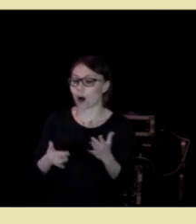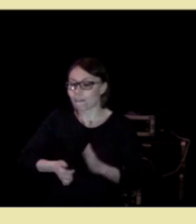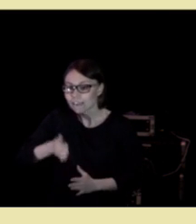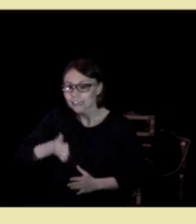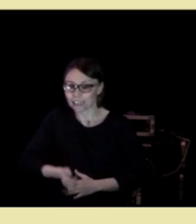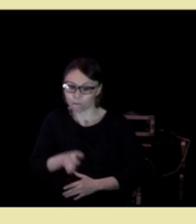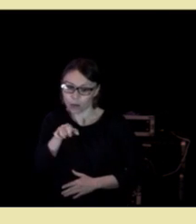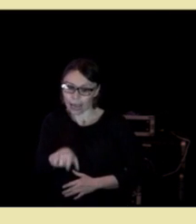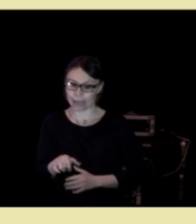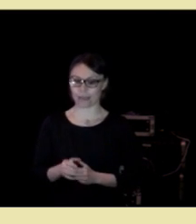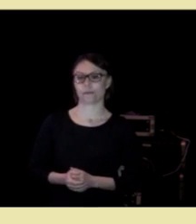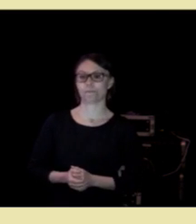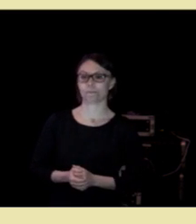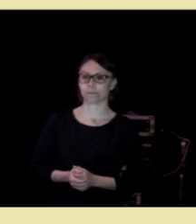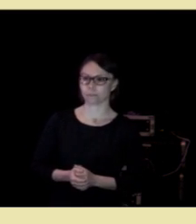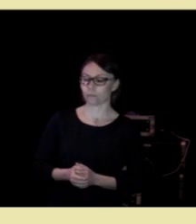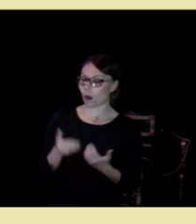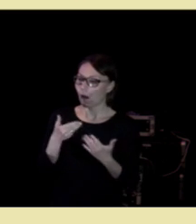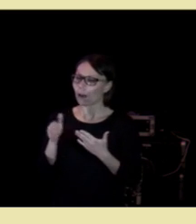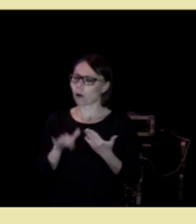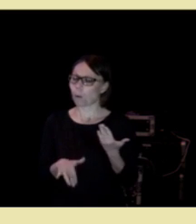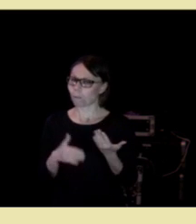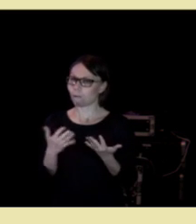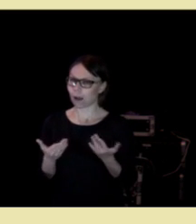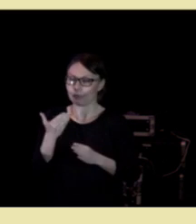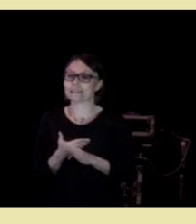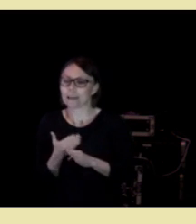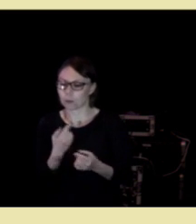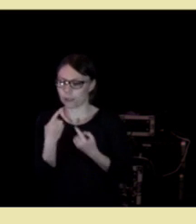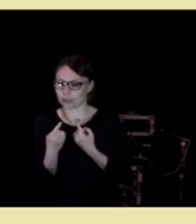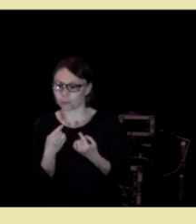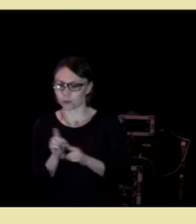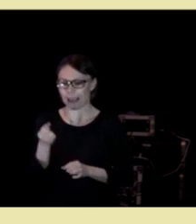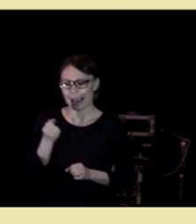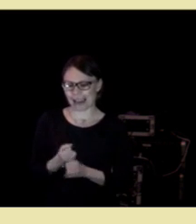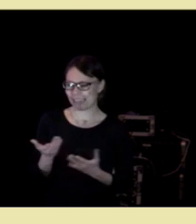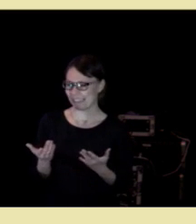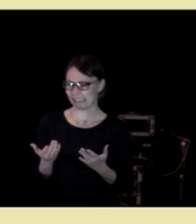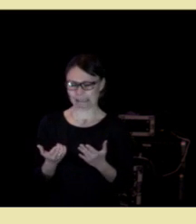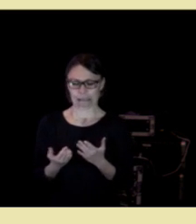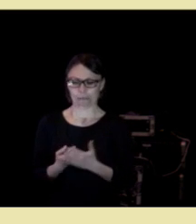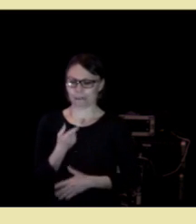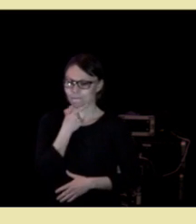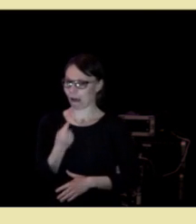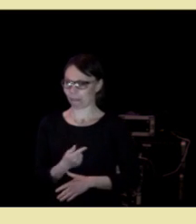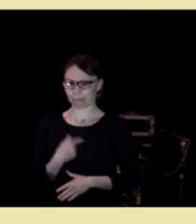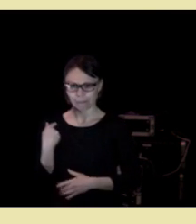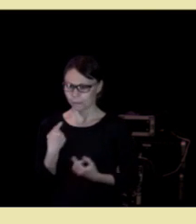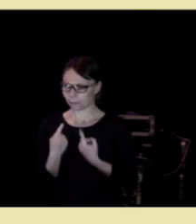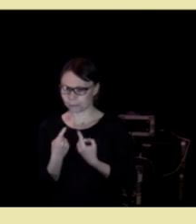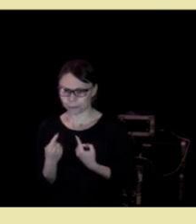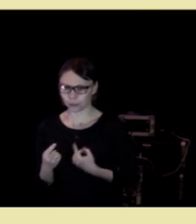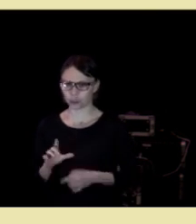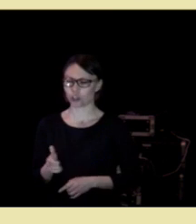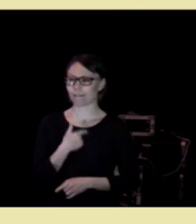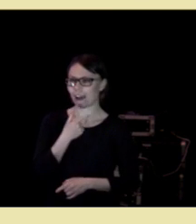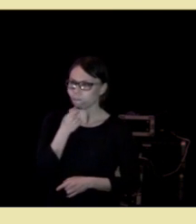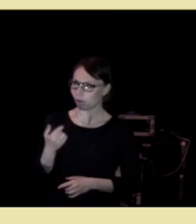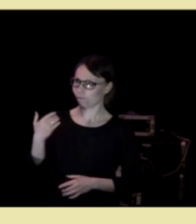viktig for deg. Og som handler om å trene på en samtale vi egentlig ikke spesielt vant til. Fordi vi vant til å være